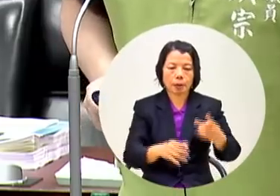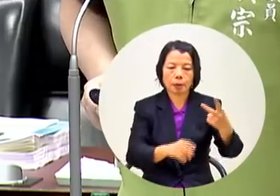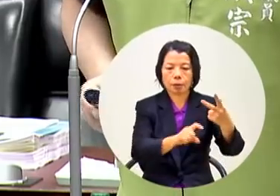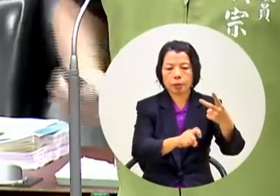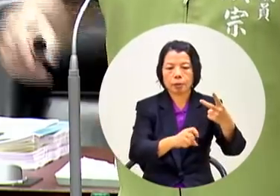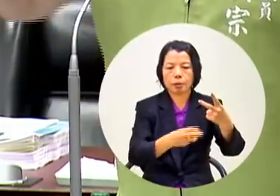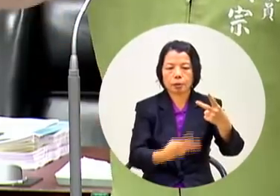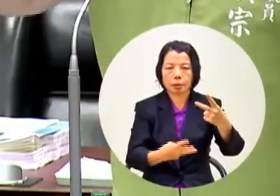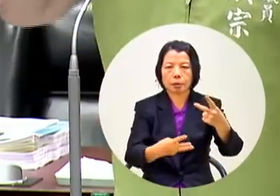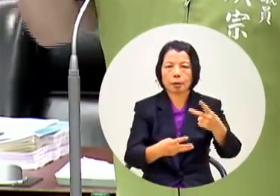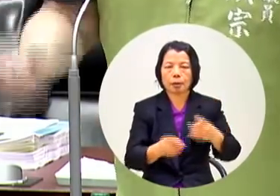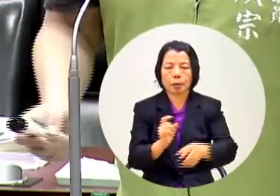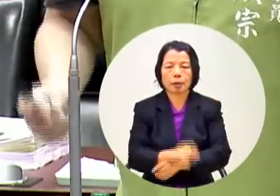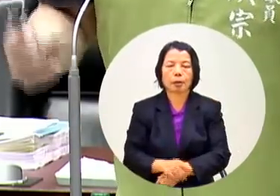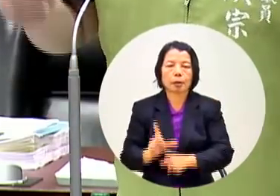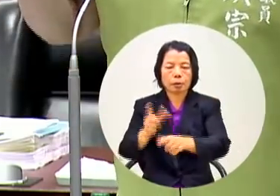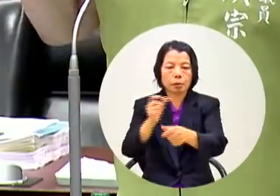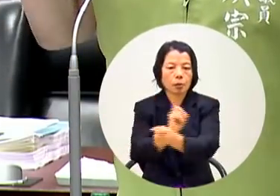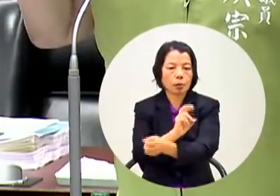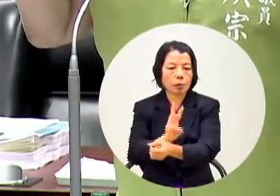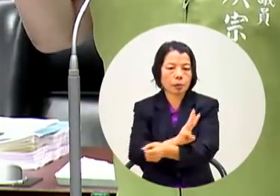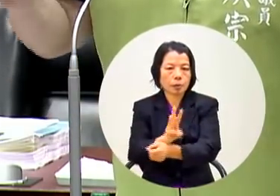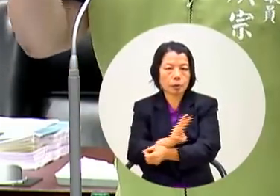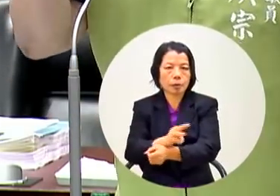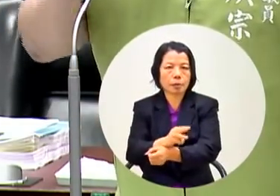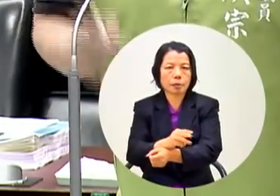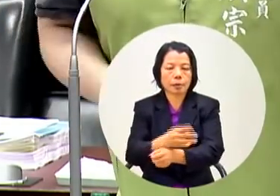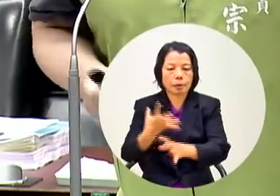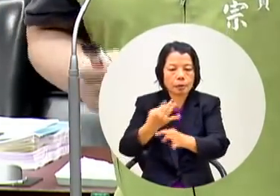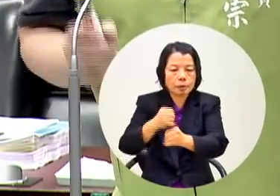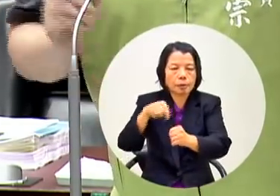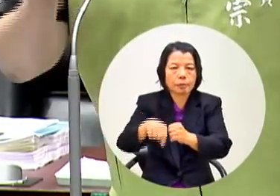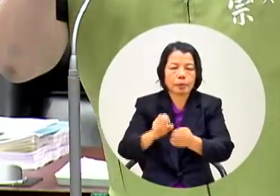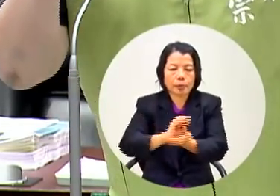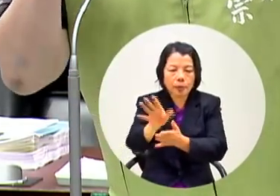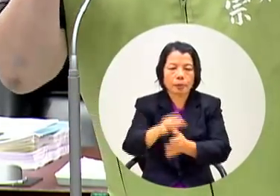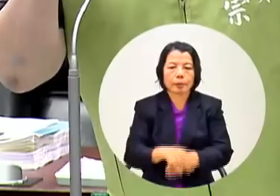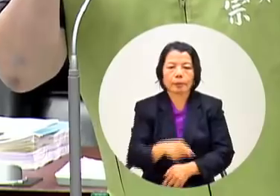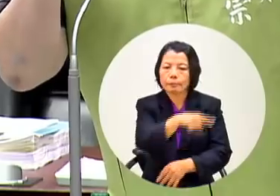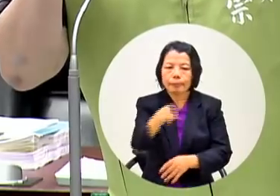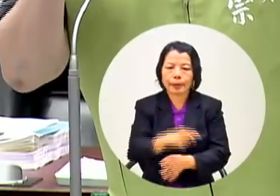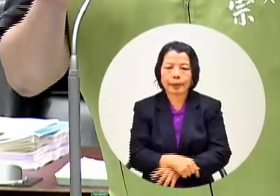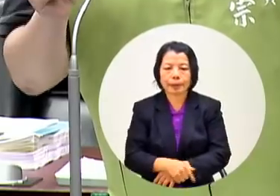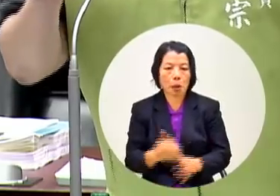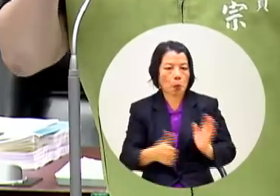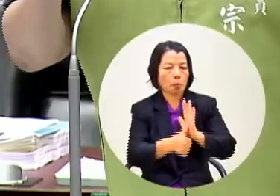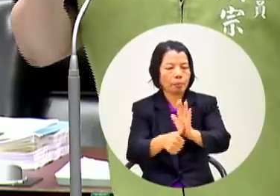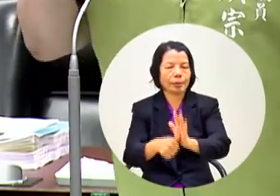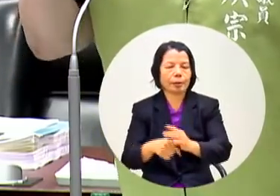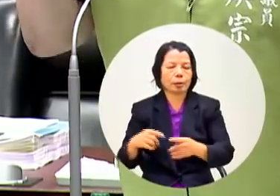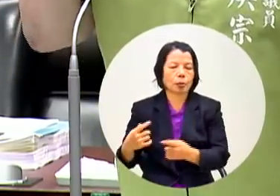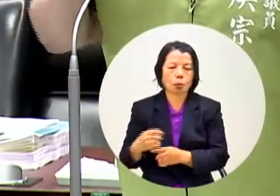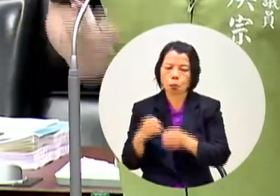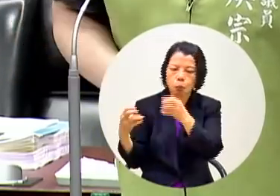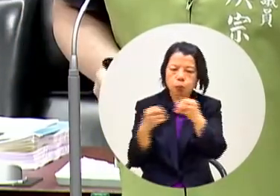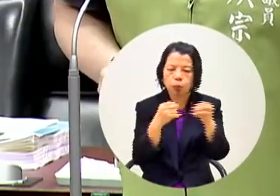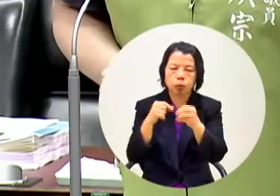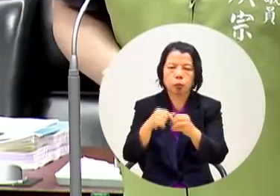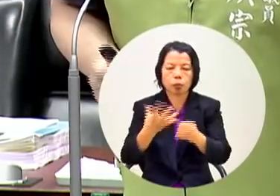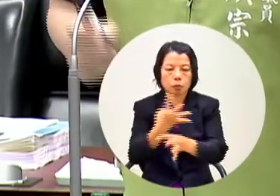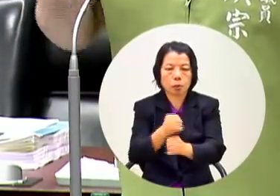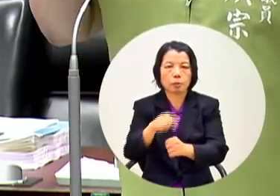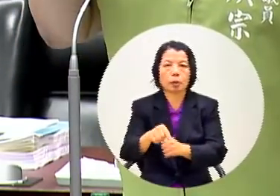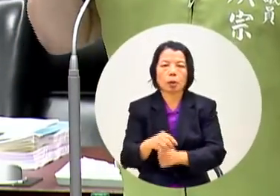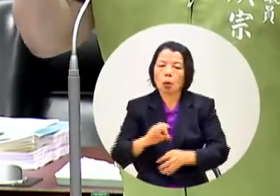面，好，那些来宾那些名嘴，好，在现场讨论的一些节目，为什么轻轨要拆成两个部分发